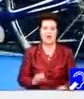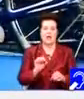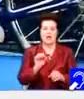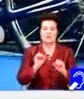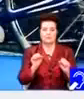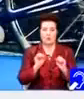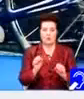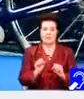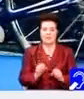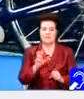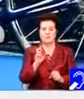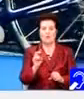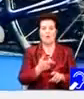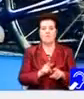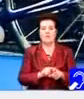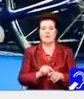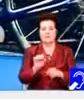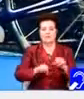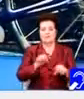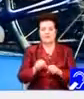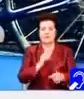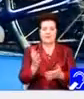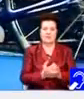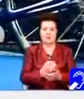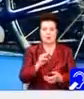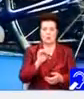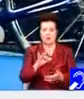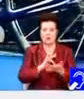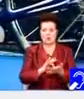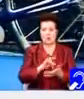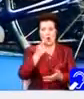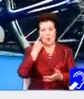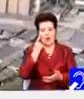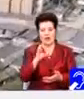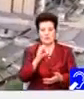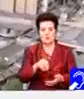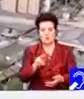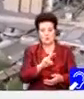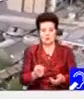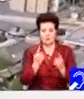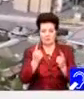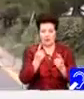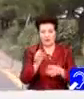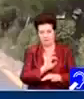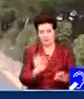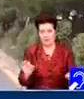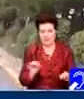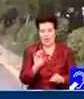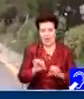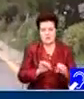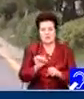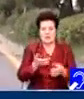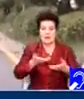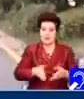Sportivul basarabean Sergei Tsvetkov, de 29 de ani, a reușit să câștige turul ciclist al Coreei de Sud. Este cea mai mare performanță din cariera ciclistului